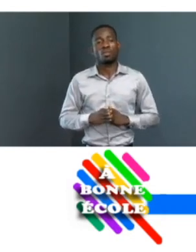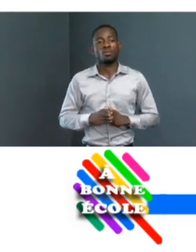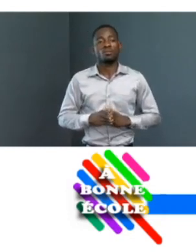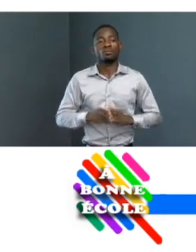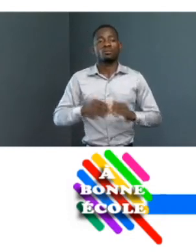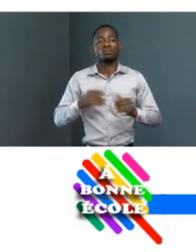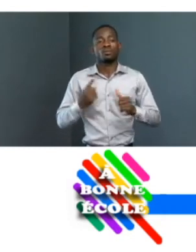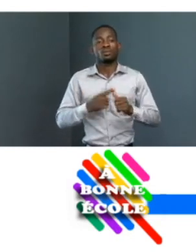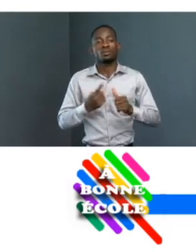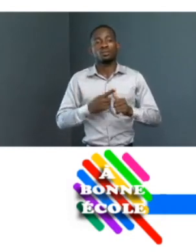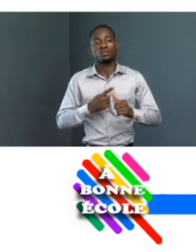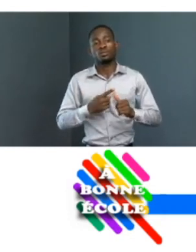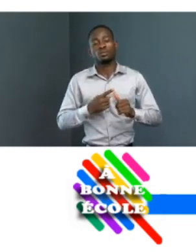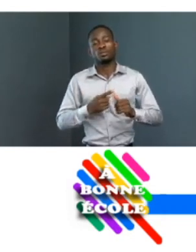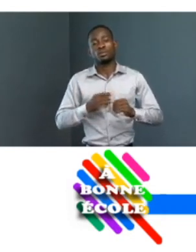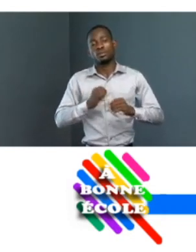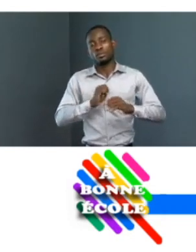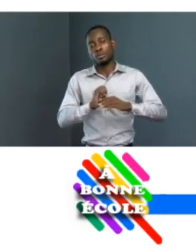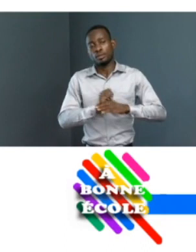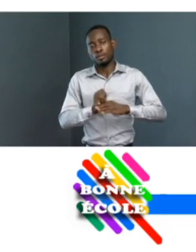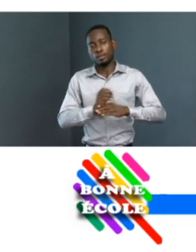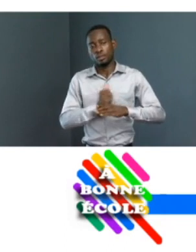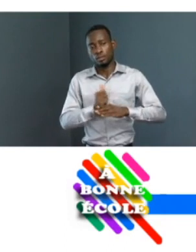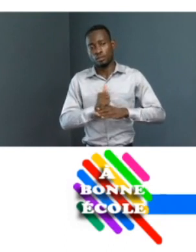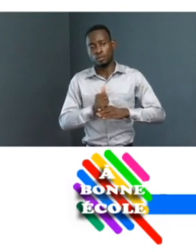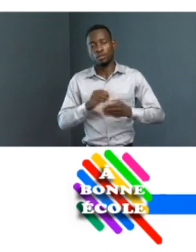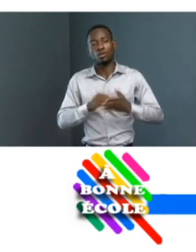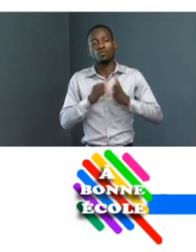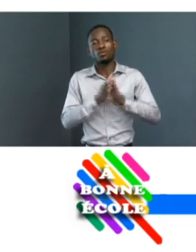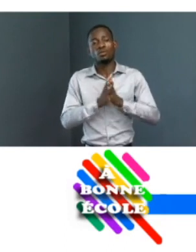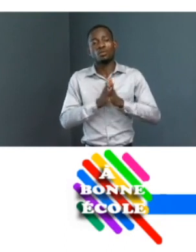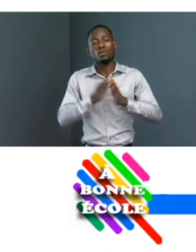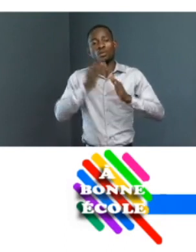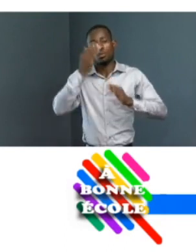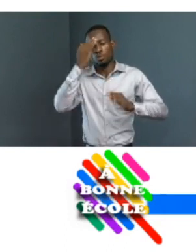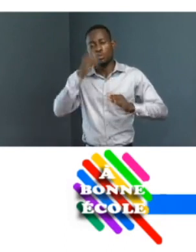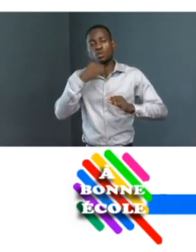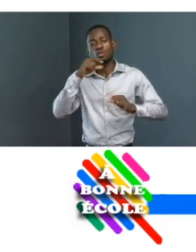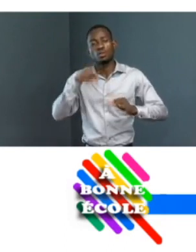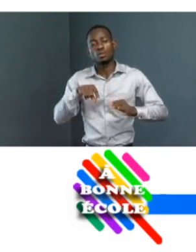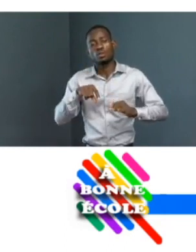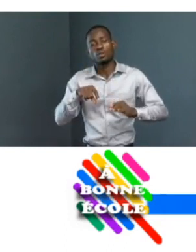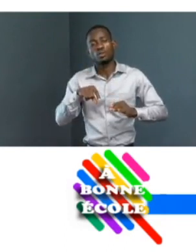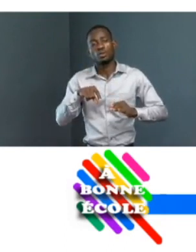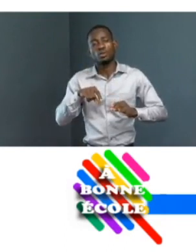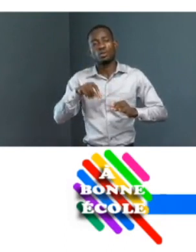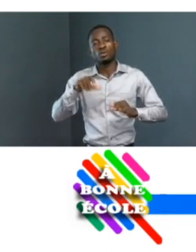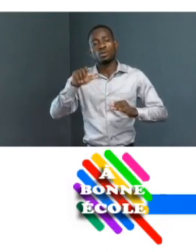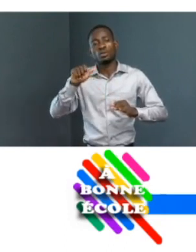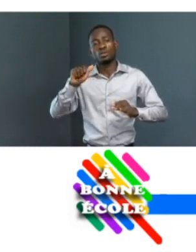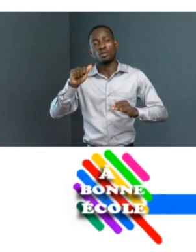La première série d'exercices d'application, on vous demande pourquoi dit-on que la